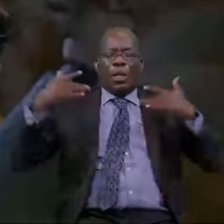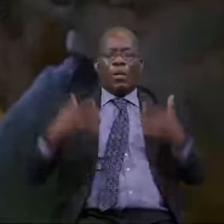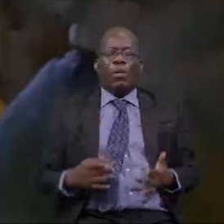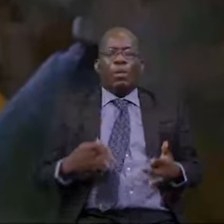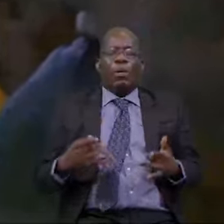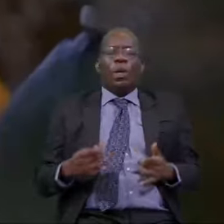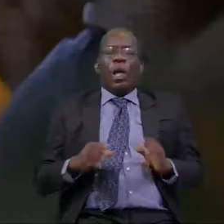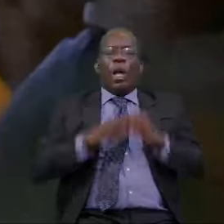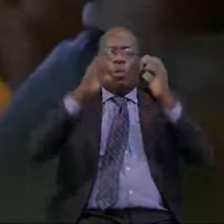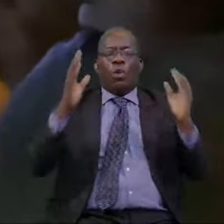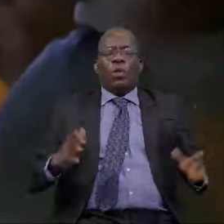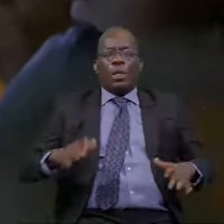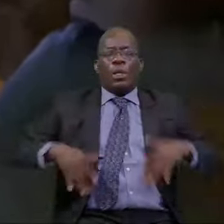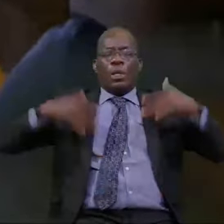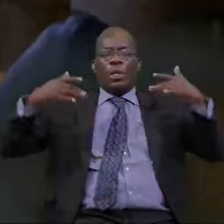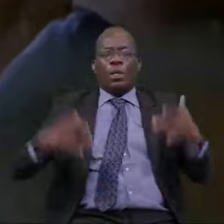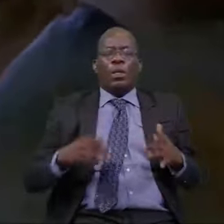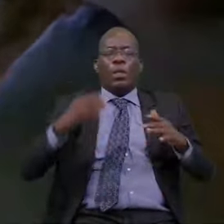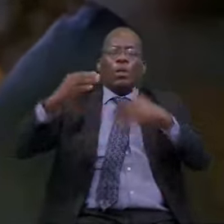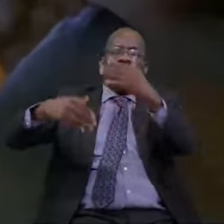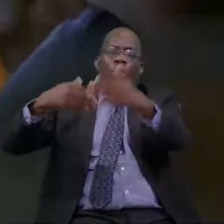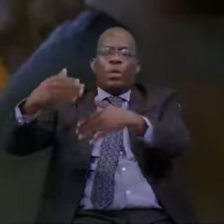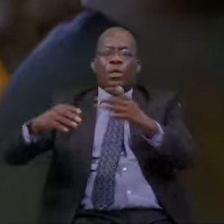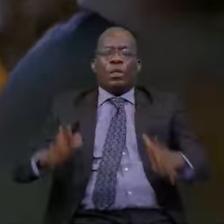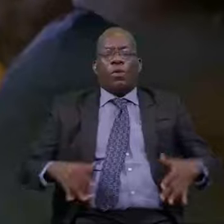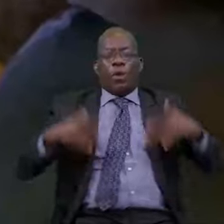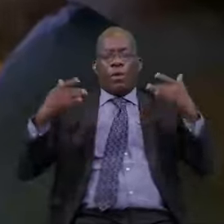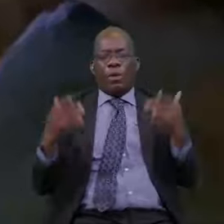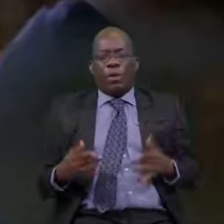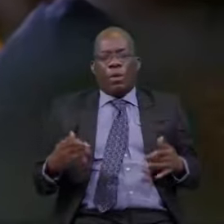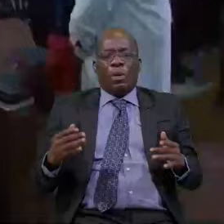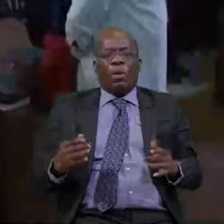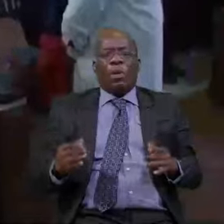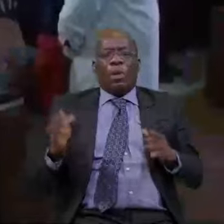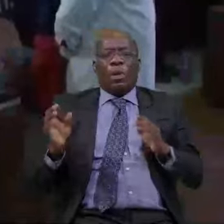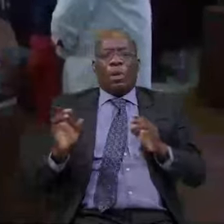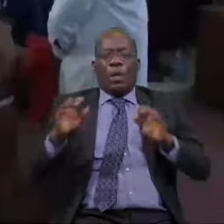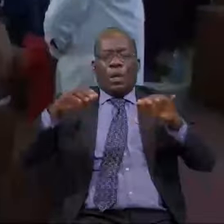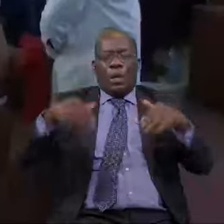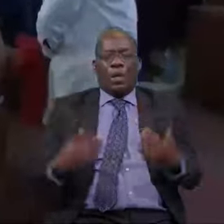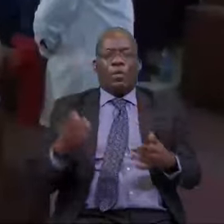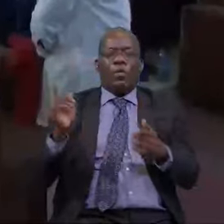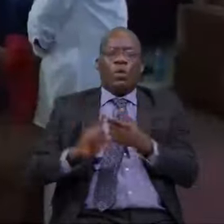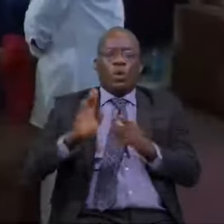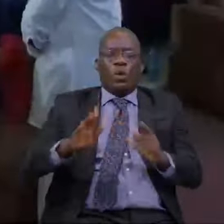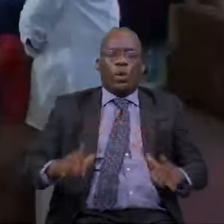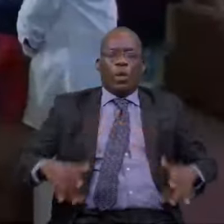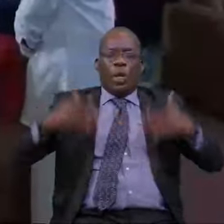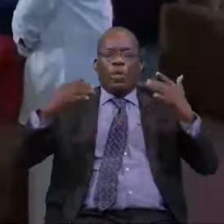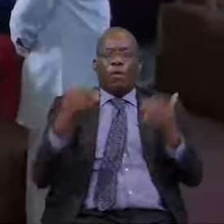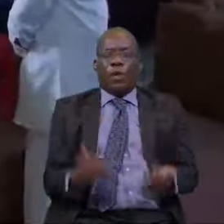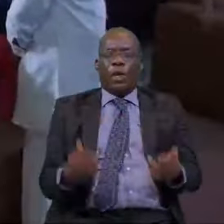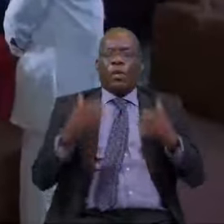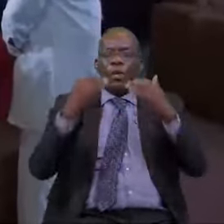La vie surabondante. La vie progressive. Que cela soit impacté à votre vie. Merci Seigneur, parce que